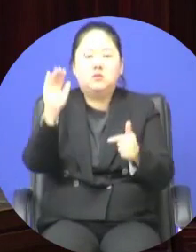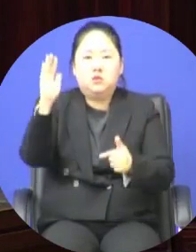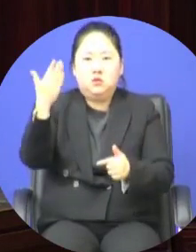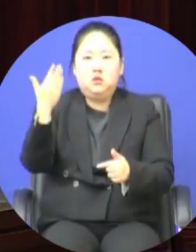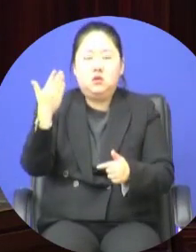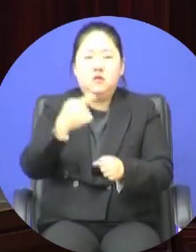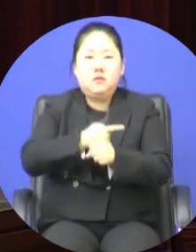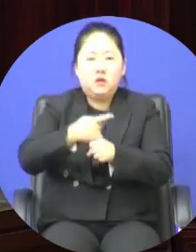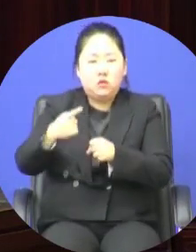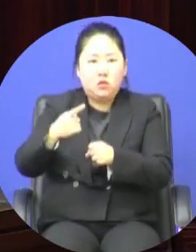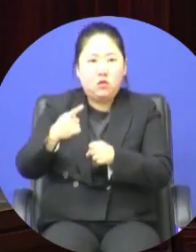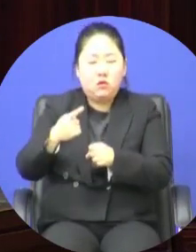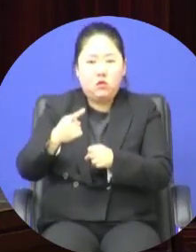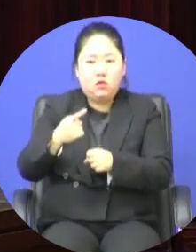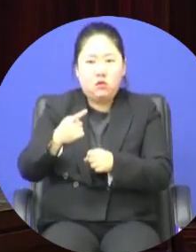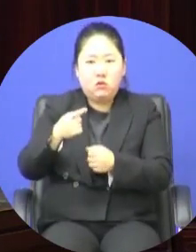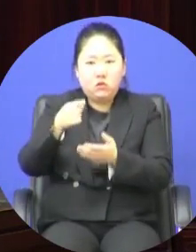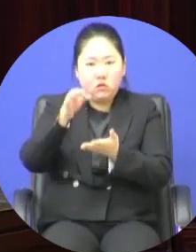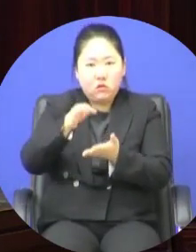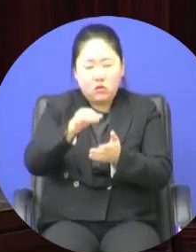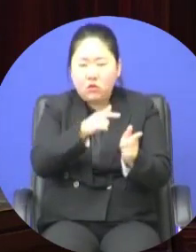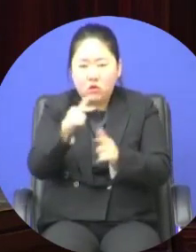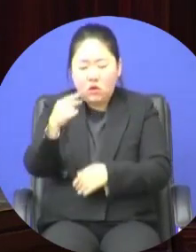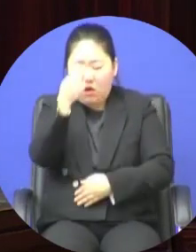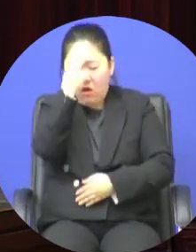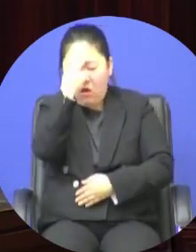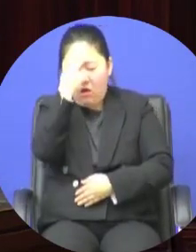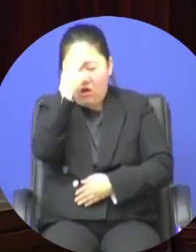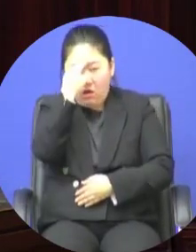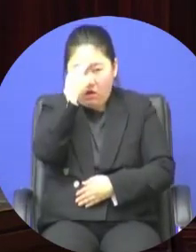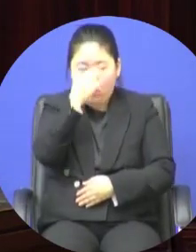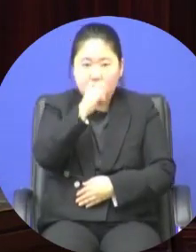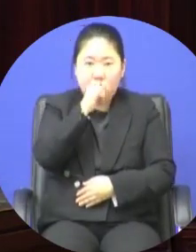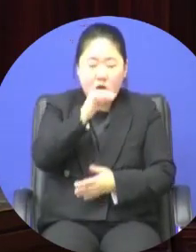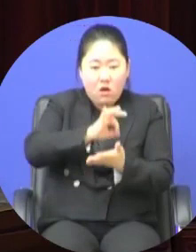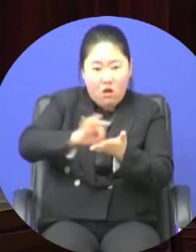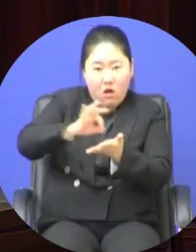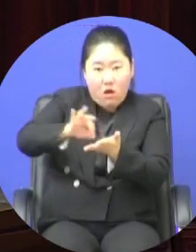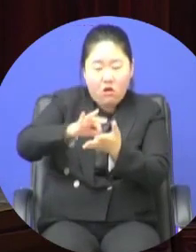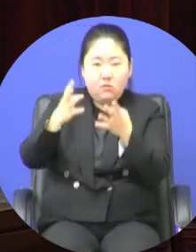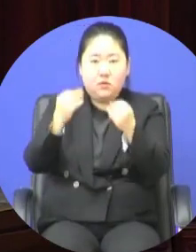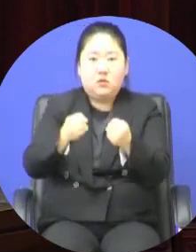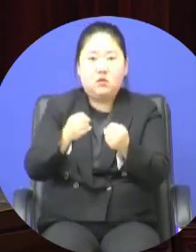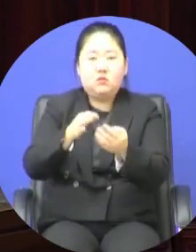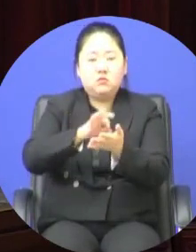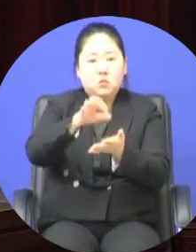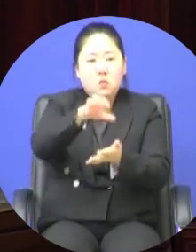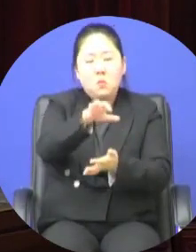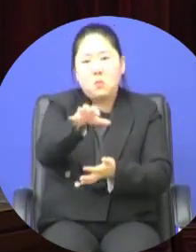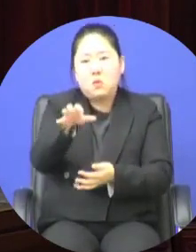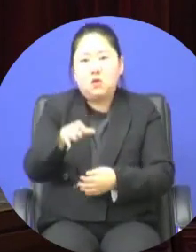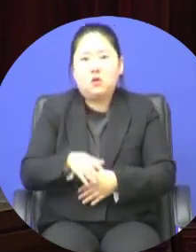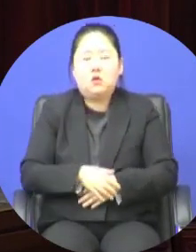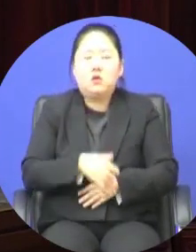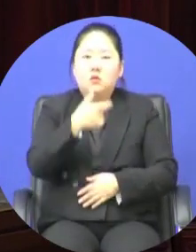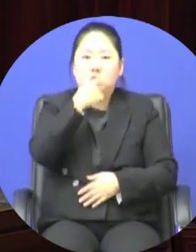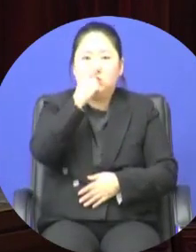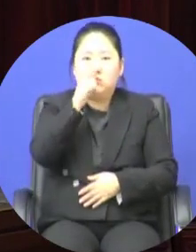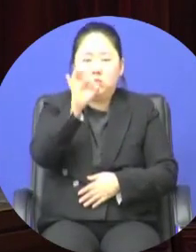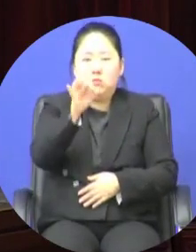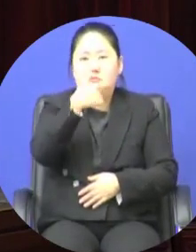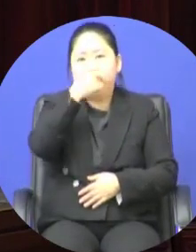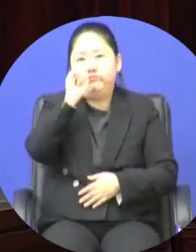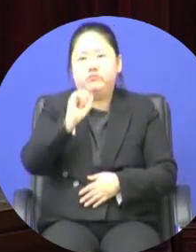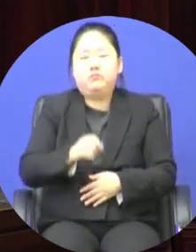한마디로 내년도 살림살이는 팍팍합니다. 쓸 곳은 많고 쓸 돈은 적습니다. 시를 책임지고 있는 시장으로서